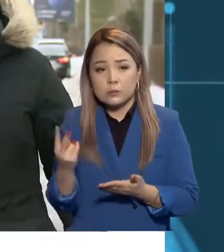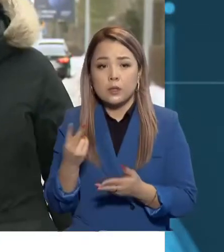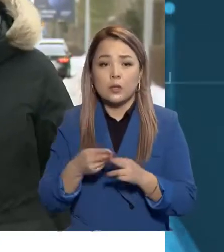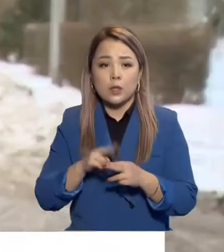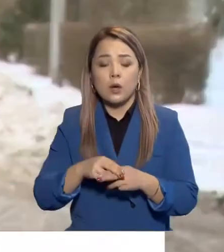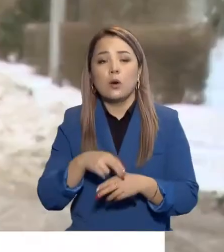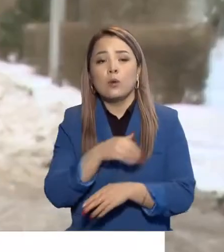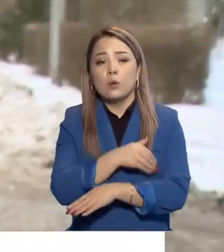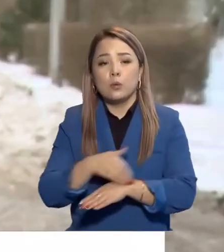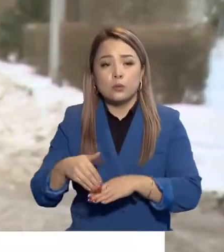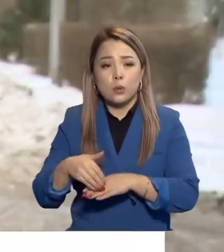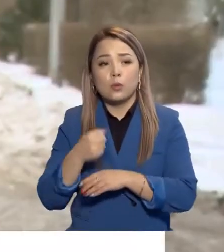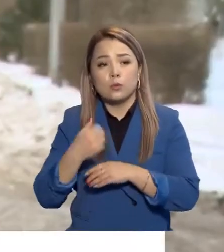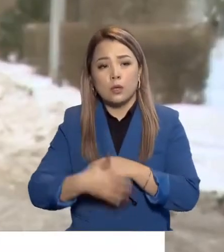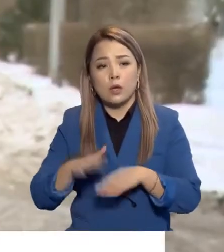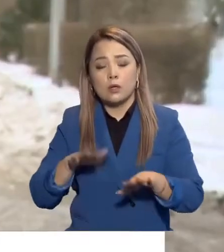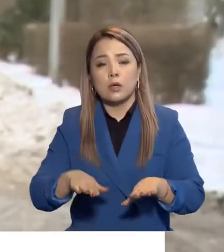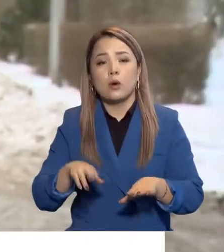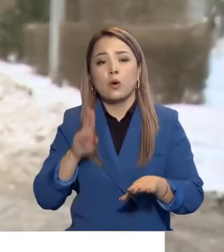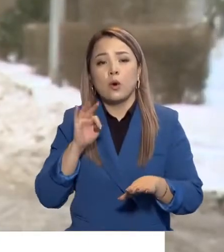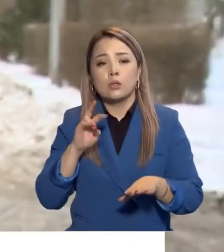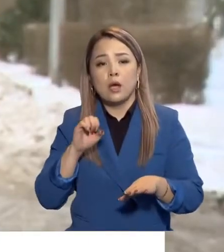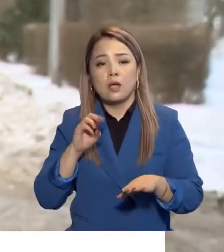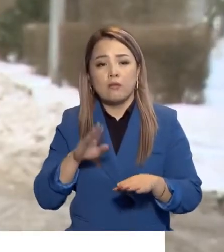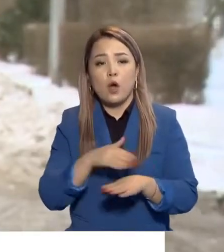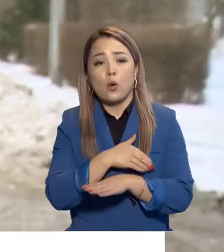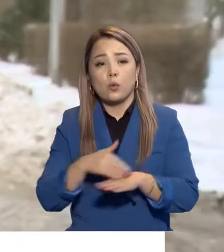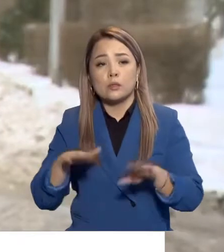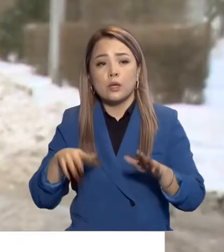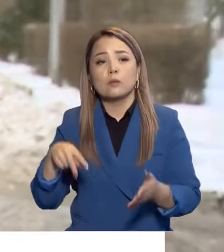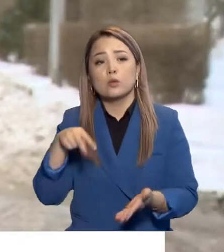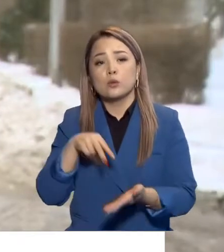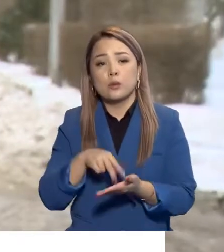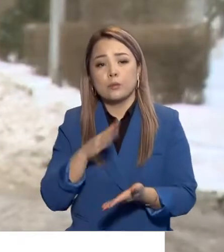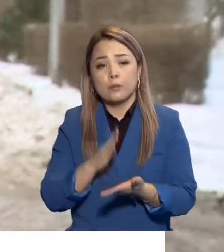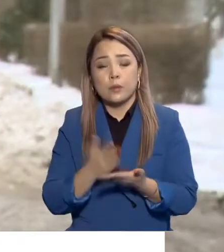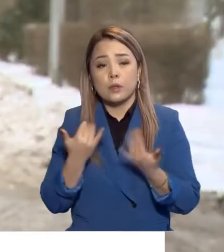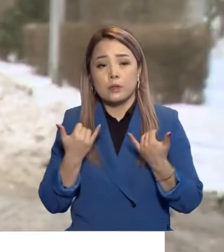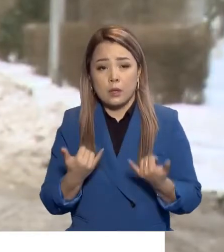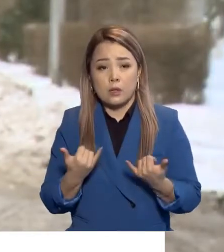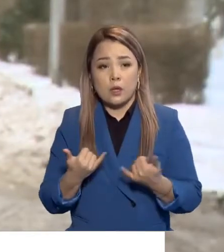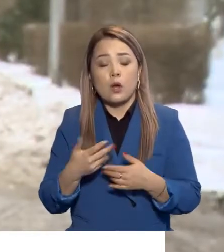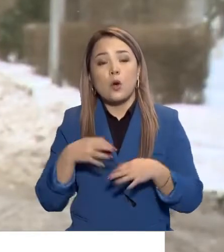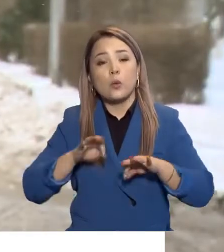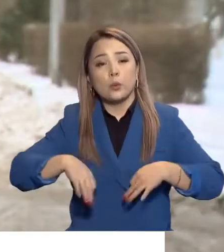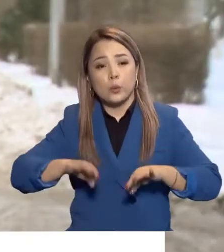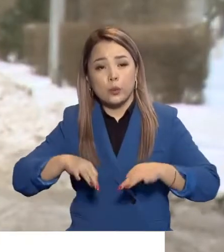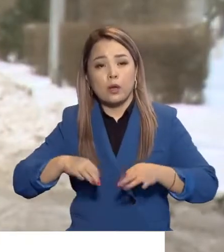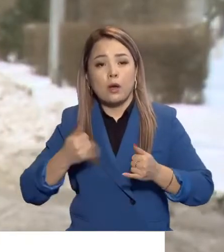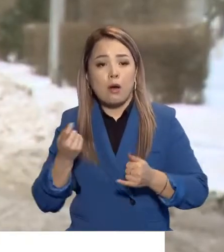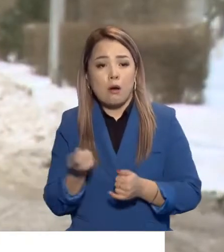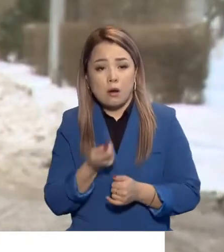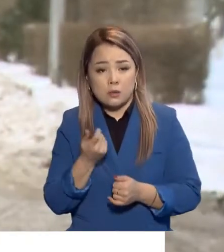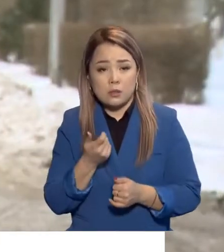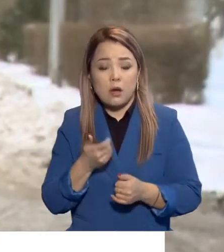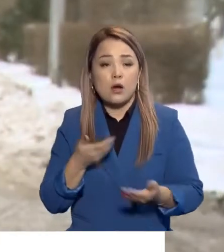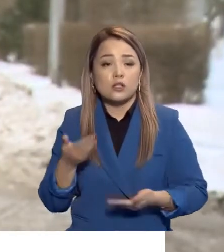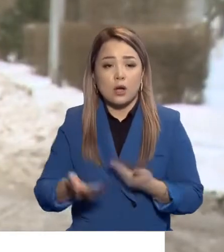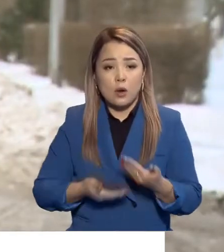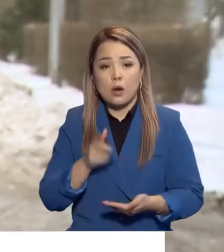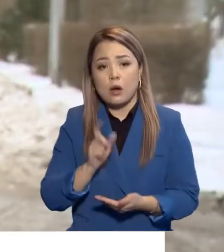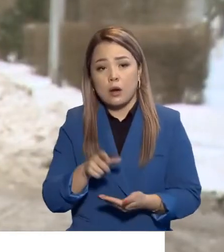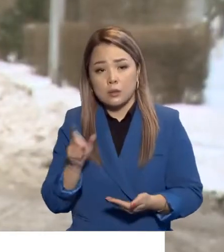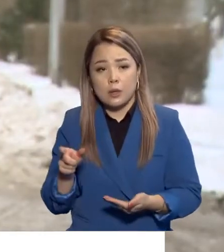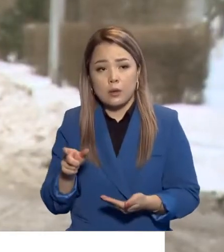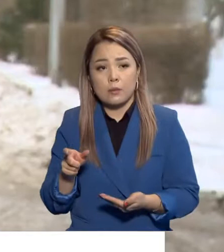орталық көшелердің бірі Дінмұхамед Қонаев көшесін бойында тұрмыз. Көлік нөпірі аз, жаяу жүрген